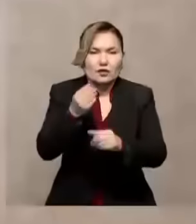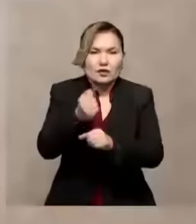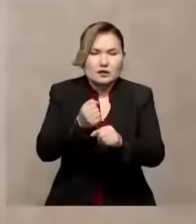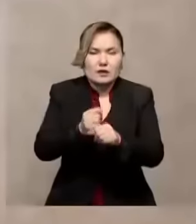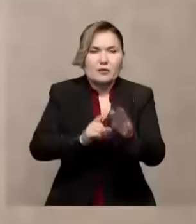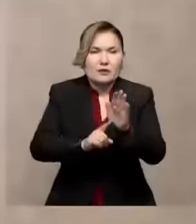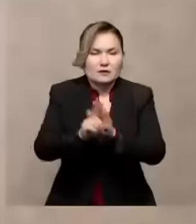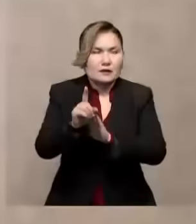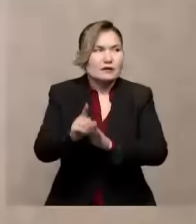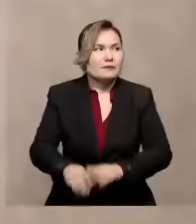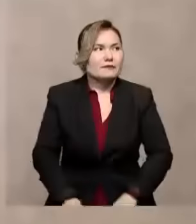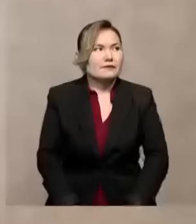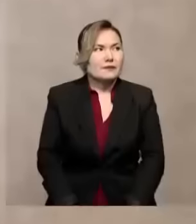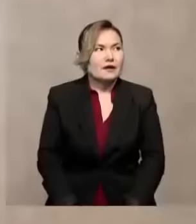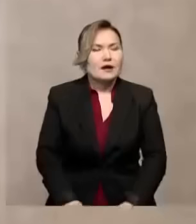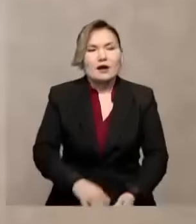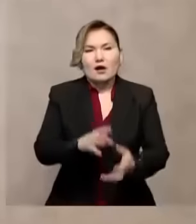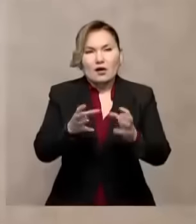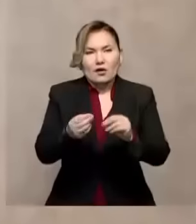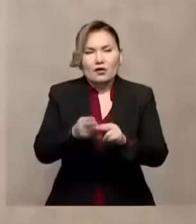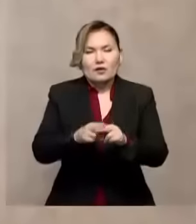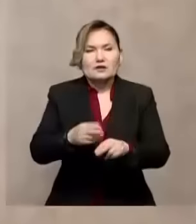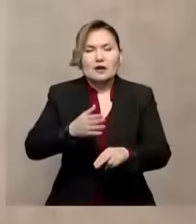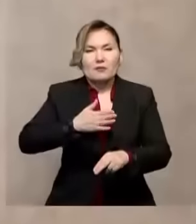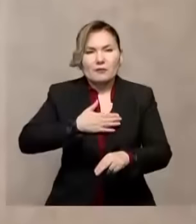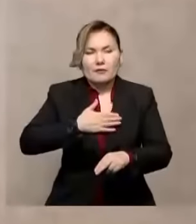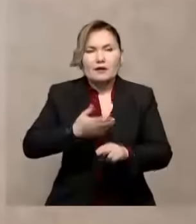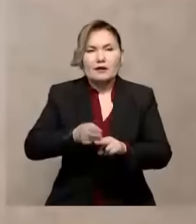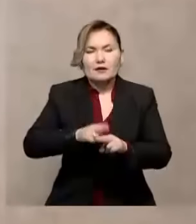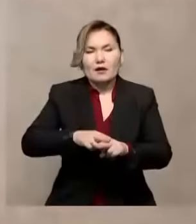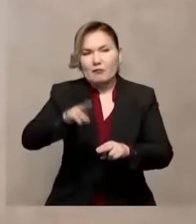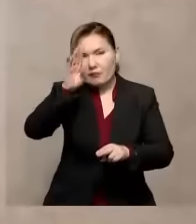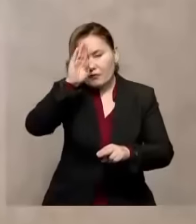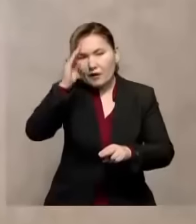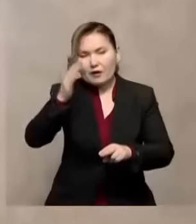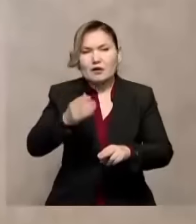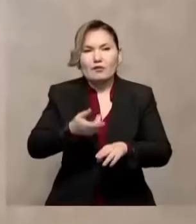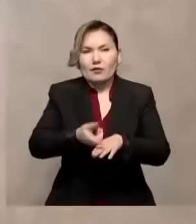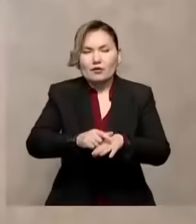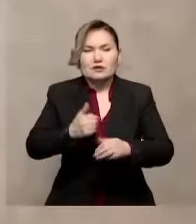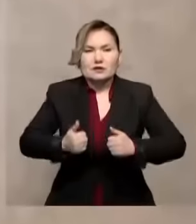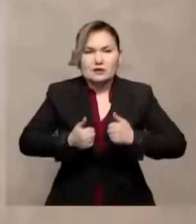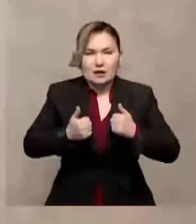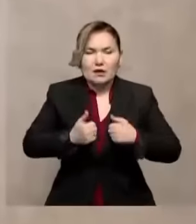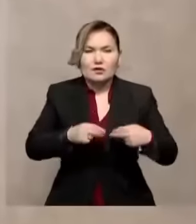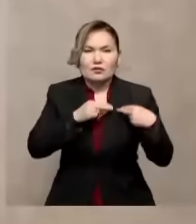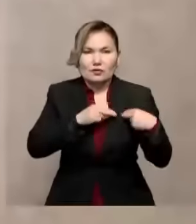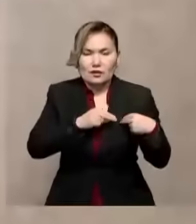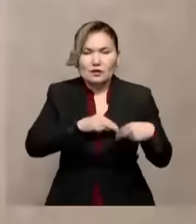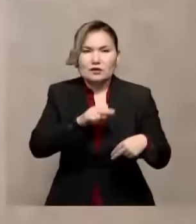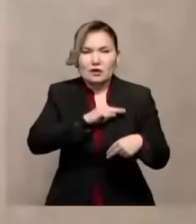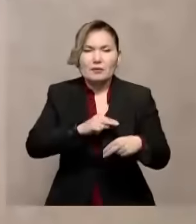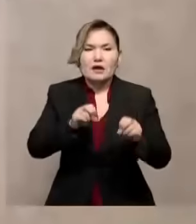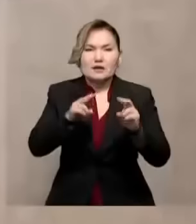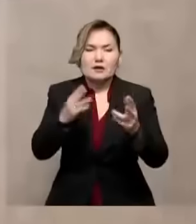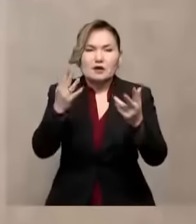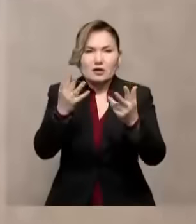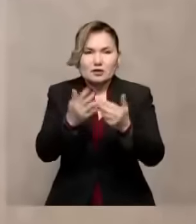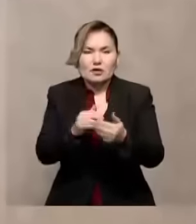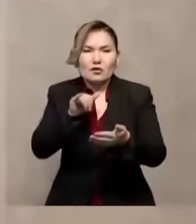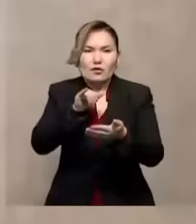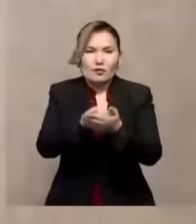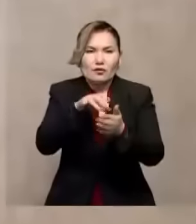столына қойып беретін едім, матрасты қойып, содан ой, балам қойсайшы деп қиналмашы десем, жоқ мама, осыны істеймін деп, станокты бәрін алып кіріп,